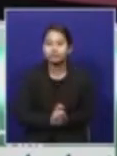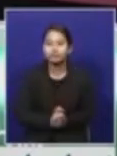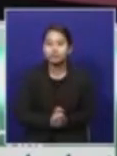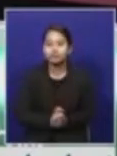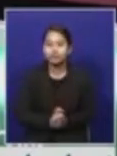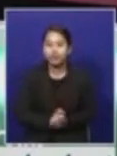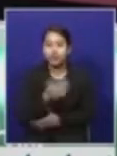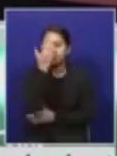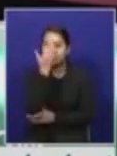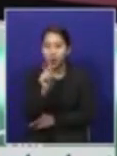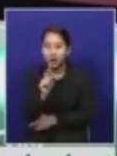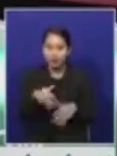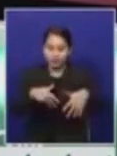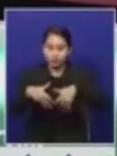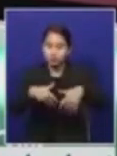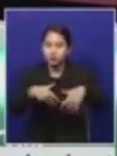แต่ว่าชาวบ้านไม่อยากให้มี